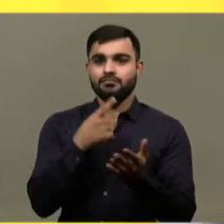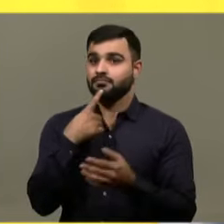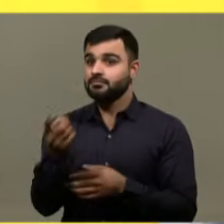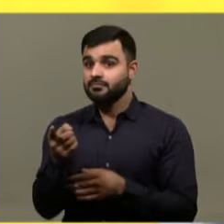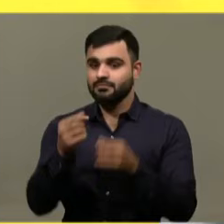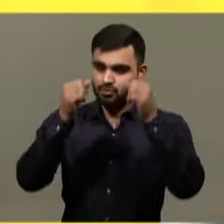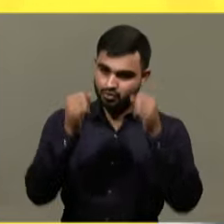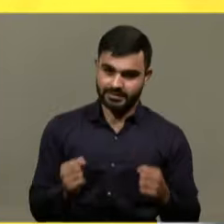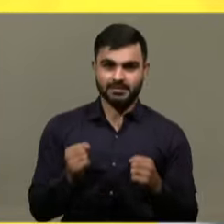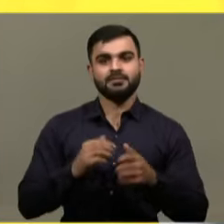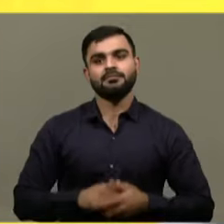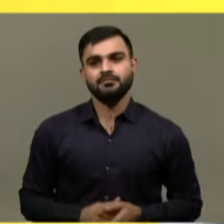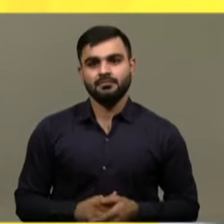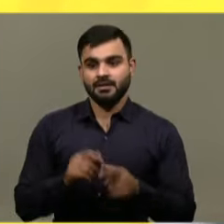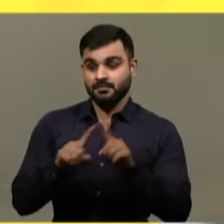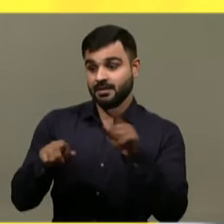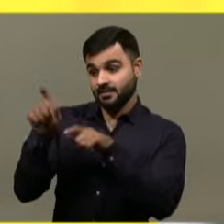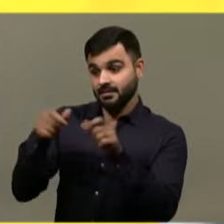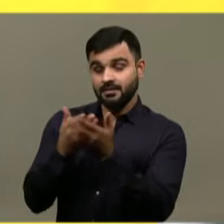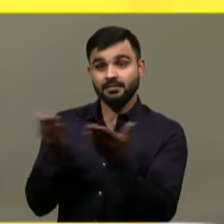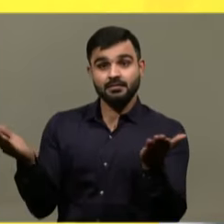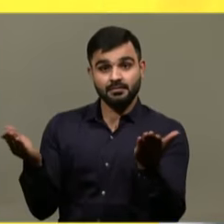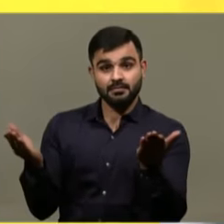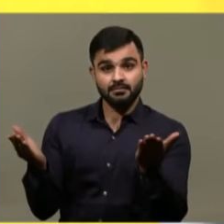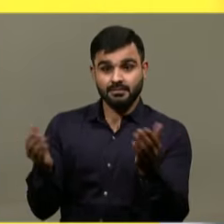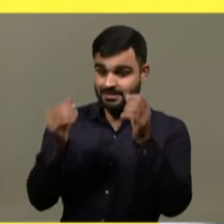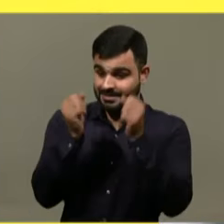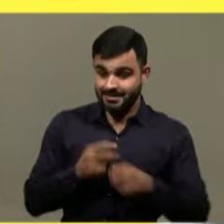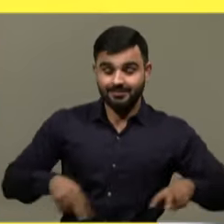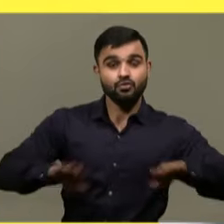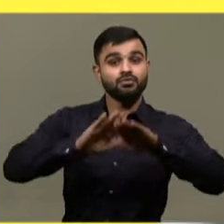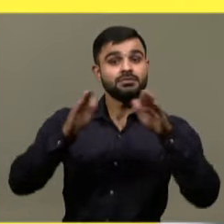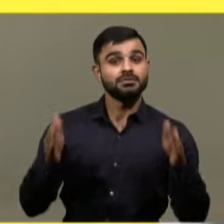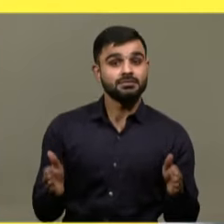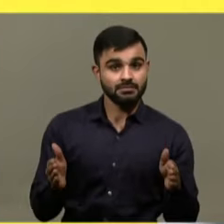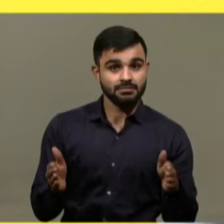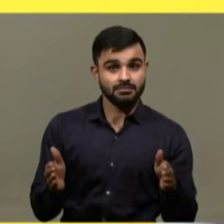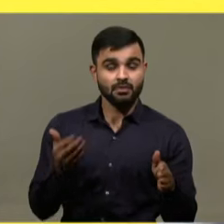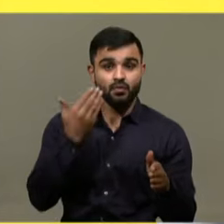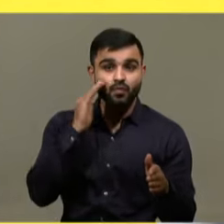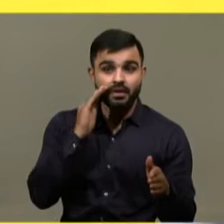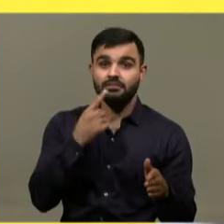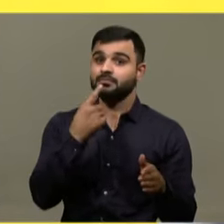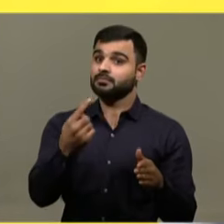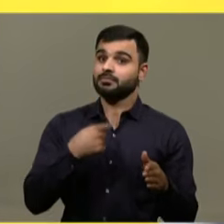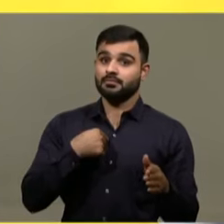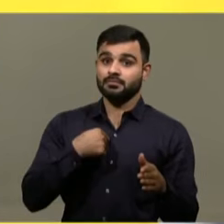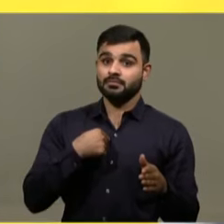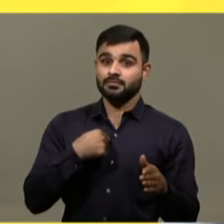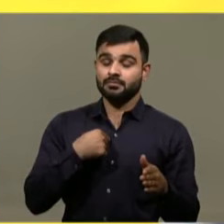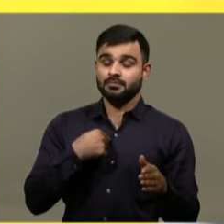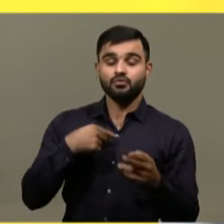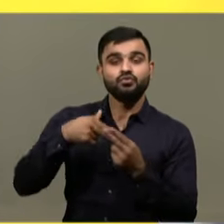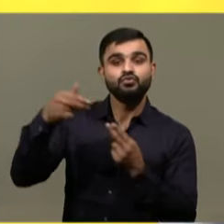टू सिट बट दे सिटिंग ऑन द स्टेज वेंट ऑन टेलिंग अस ऑफ आवर